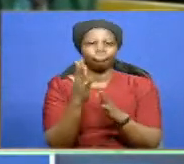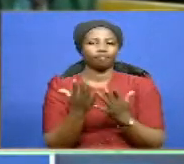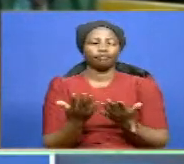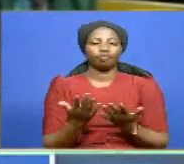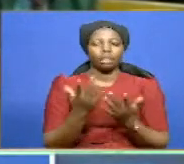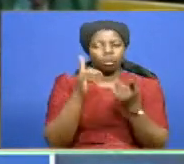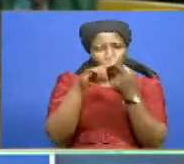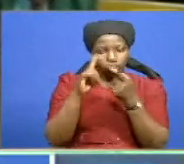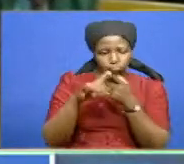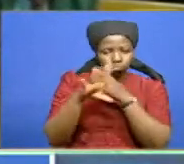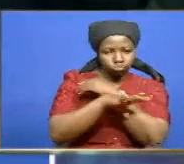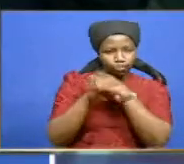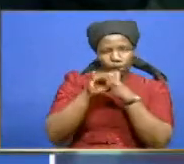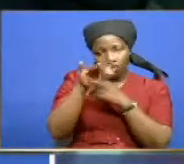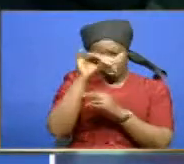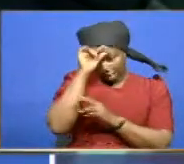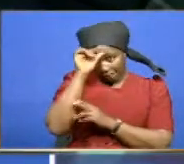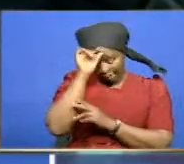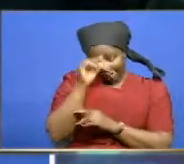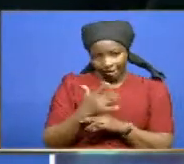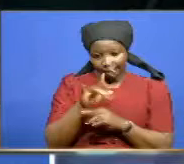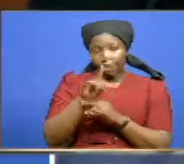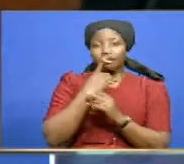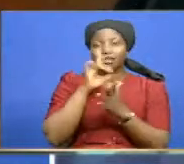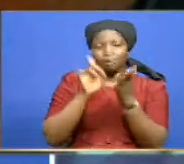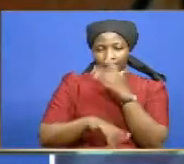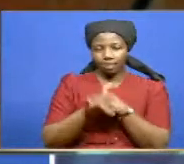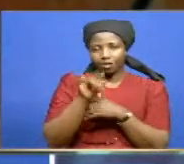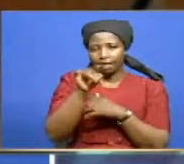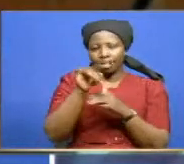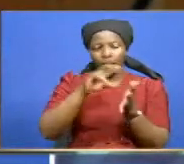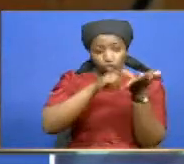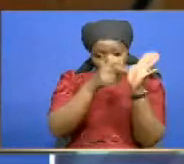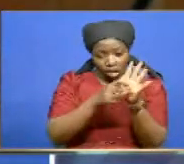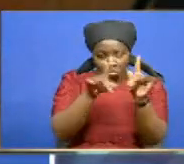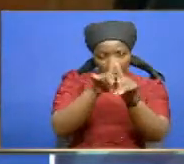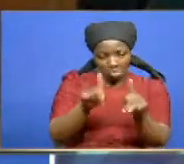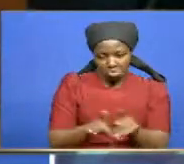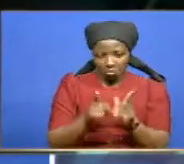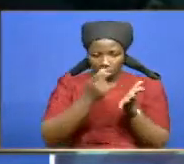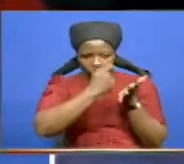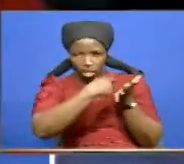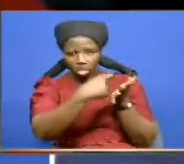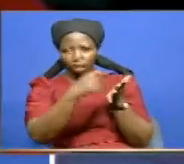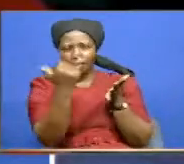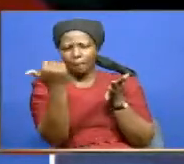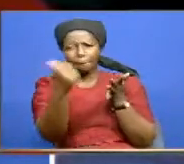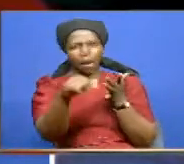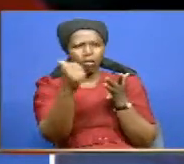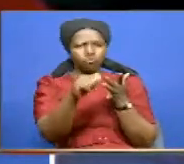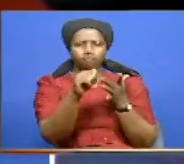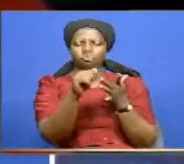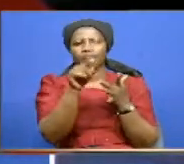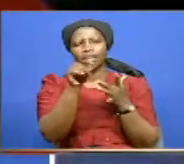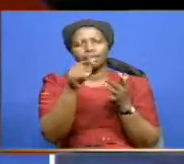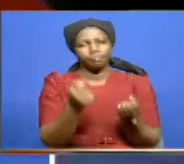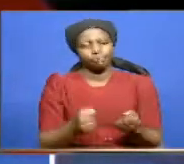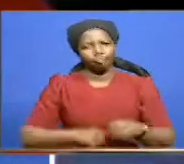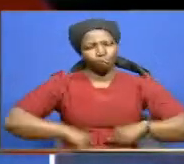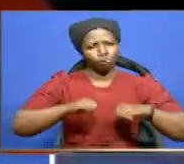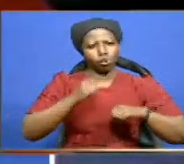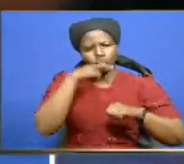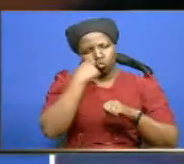to defraud the government. Kilu amesema kandarasi hiyo pia haikutiwa saini na wakurugenzi waliosajiliwa na kampuni